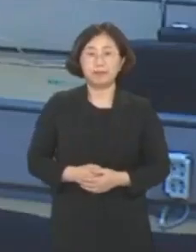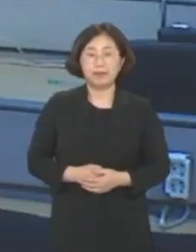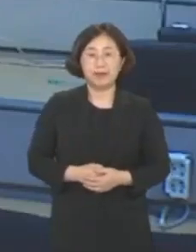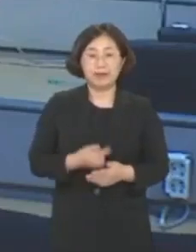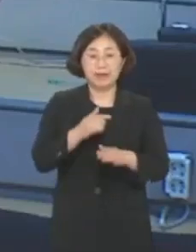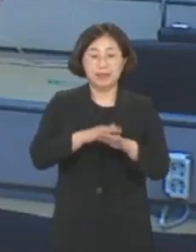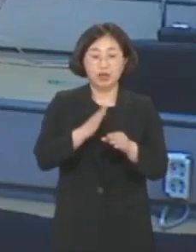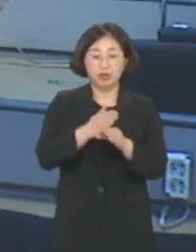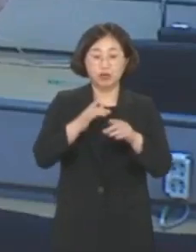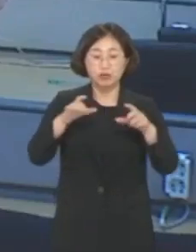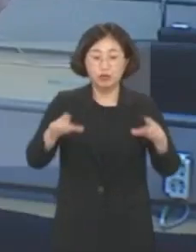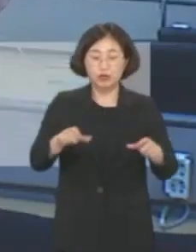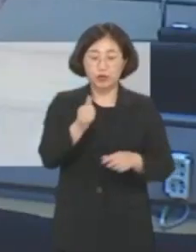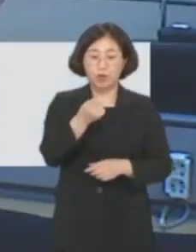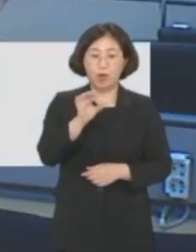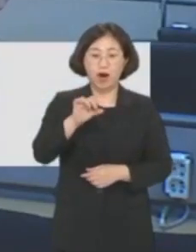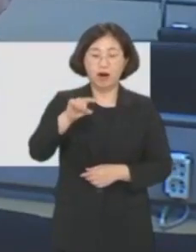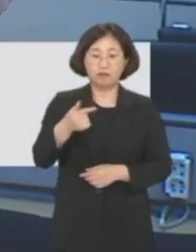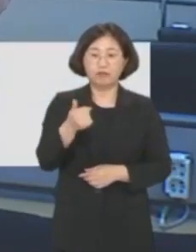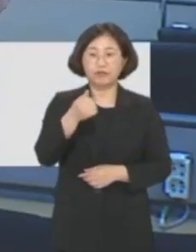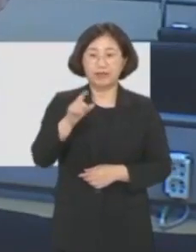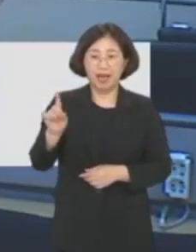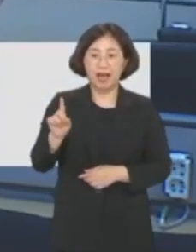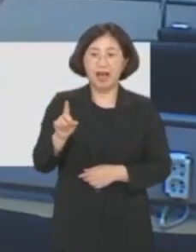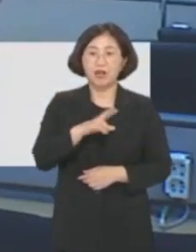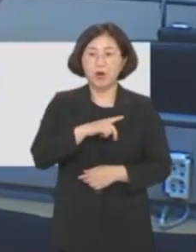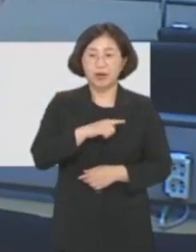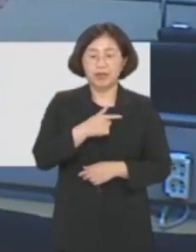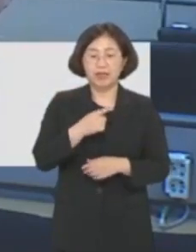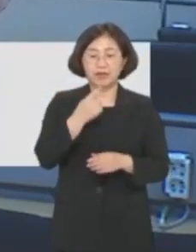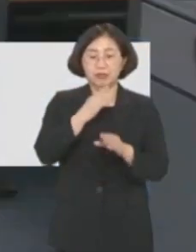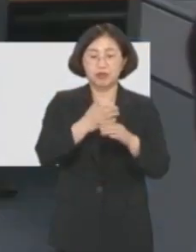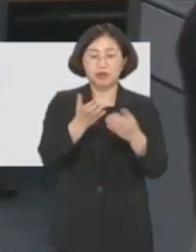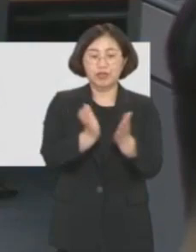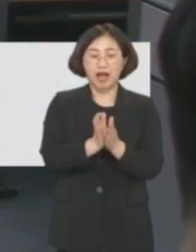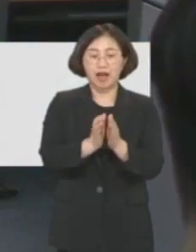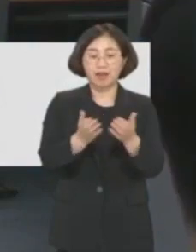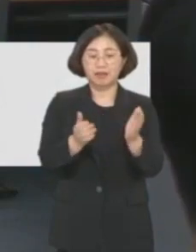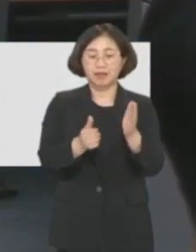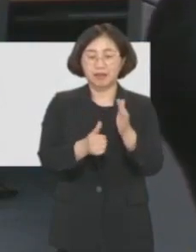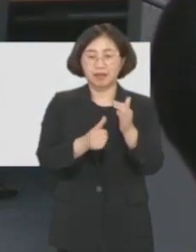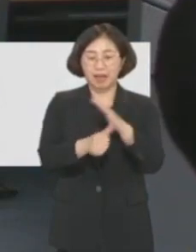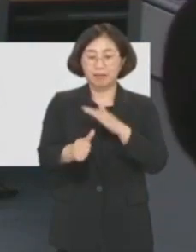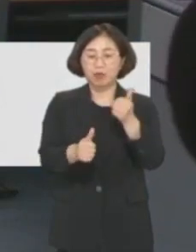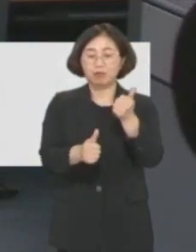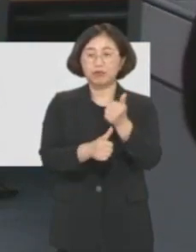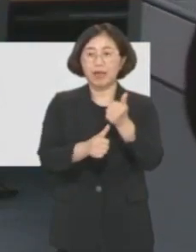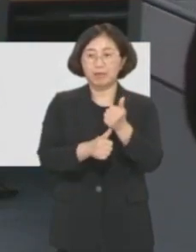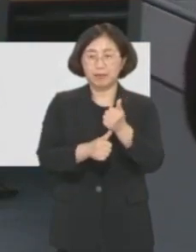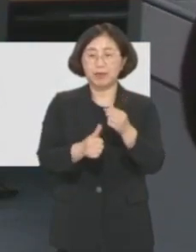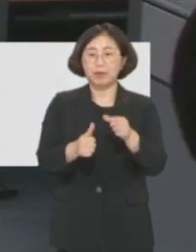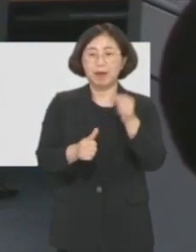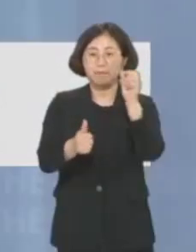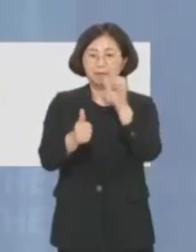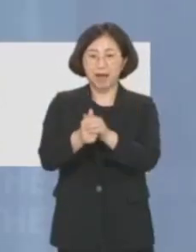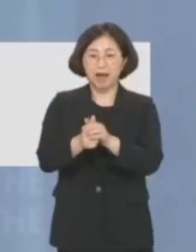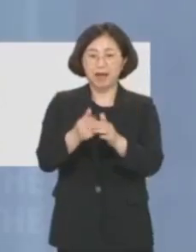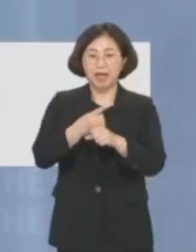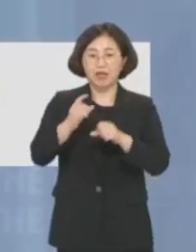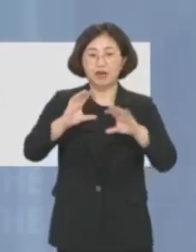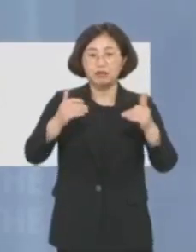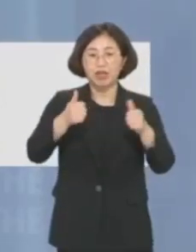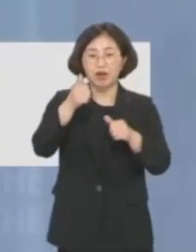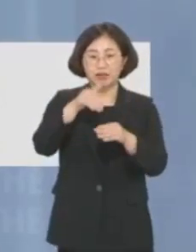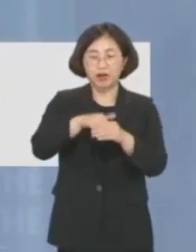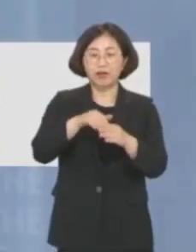대전 중구가 지역구인 황운하 의원의 더불어민주당 원내부대표로 임명돼 내년 총선까지 정책과 주요